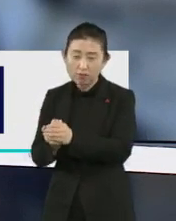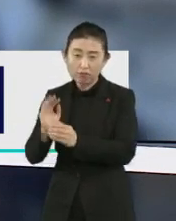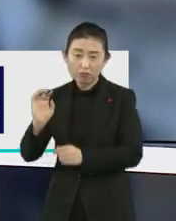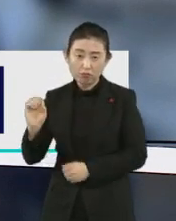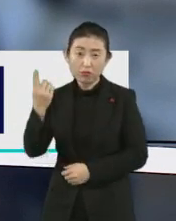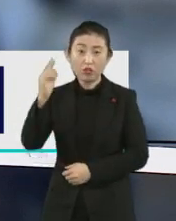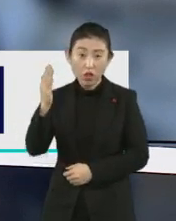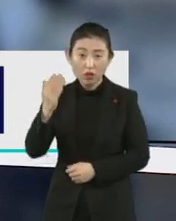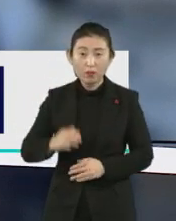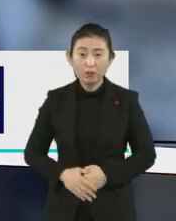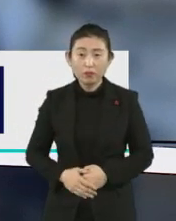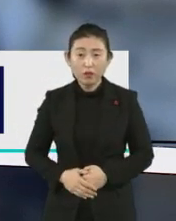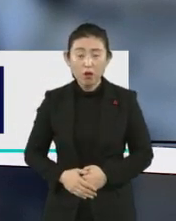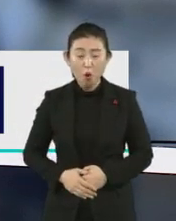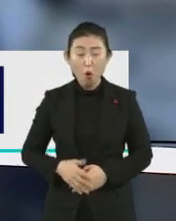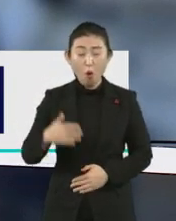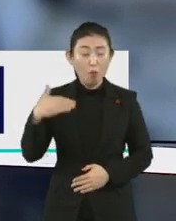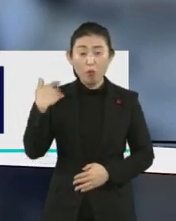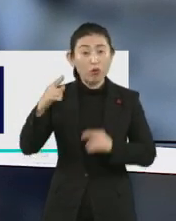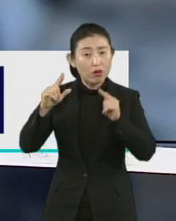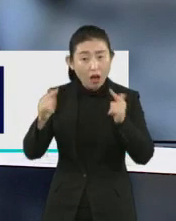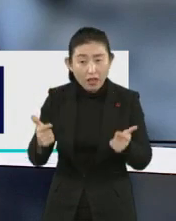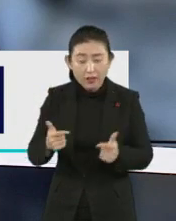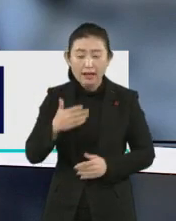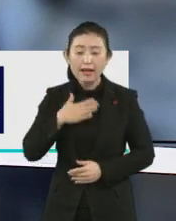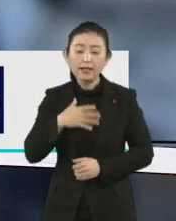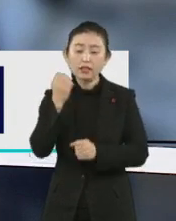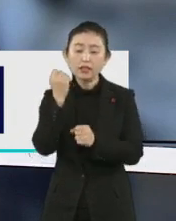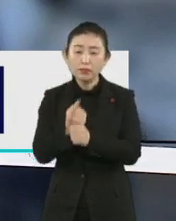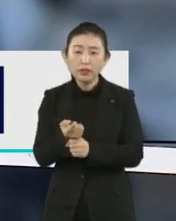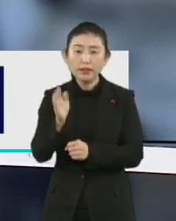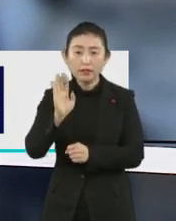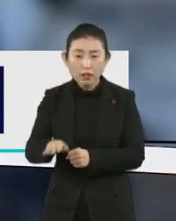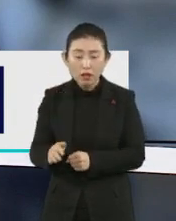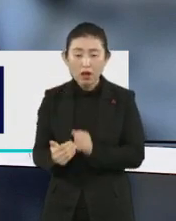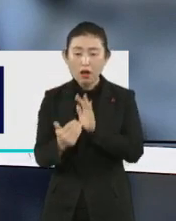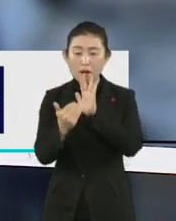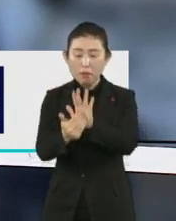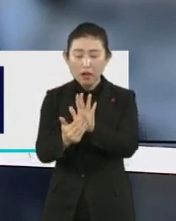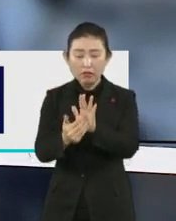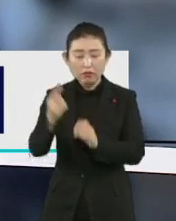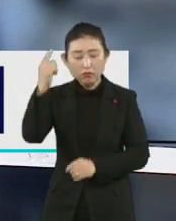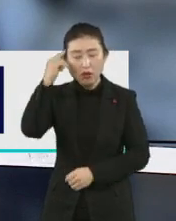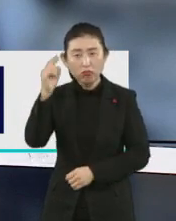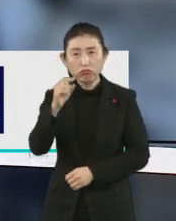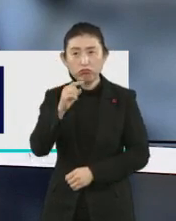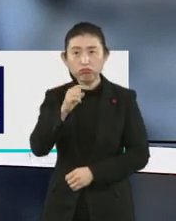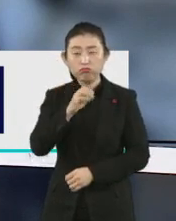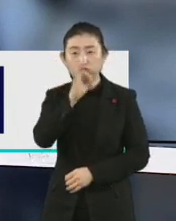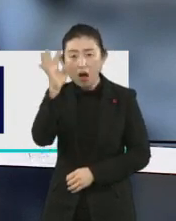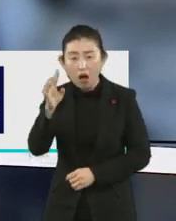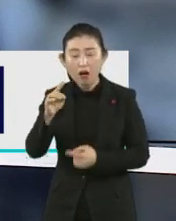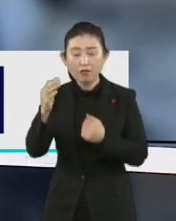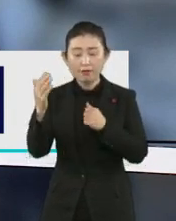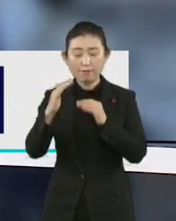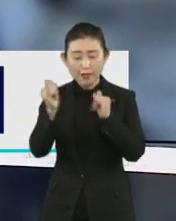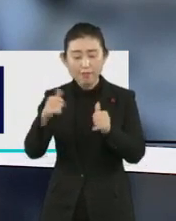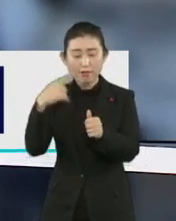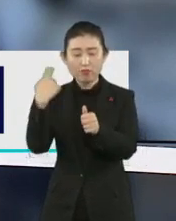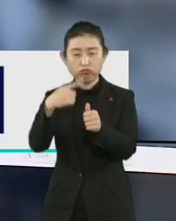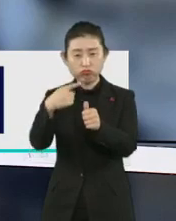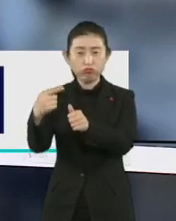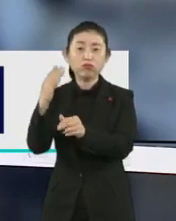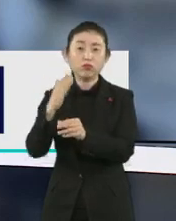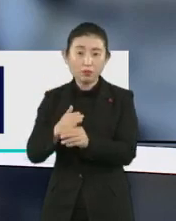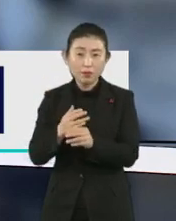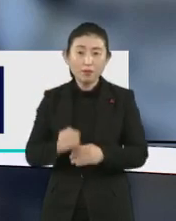불러왔습니다 몰라서 못 먹은게 아니라 알면서도 막을 의지가 없었다 는 비판이 쏟아지는 이유 입니다 이어서 김